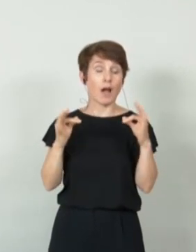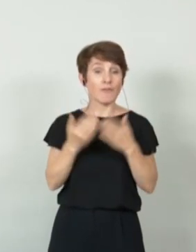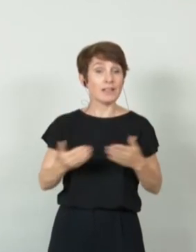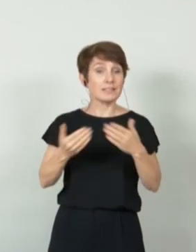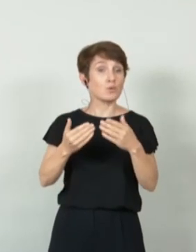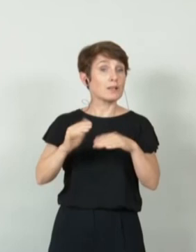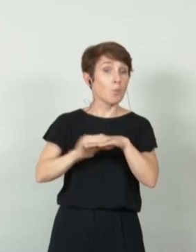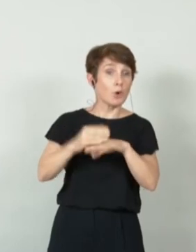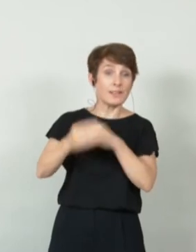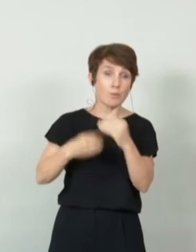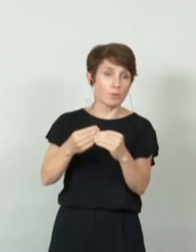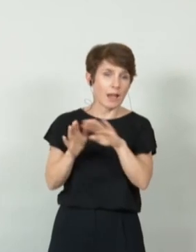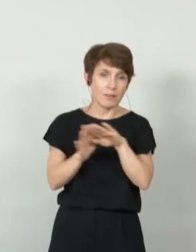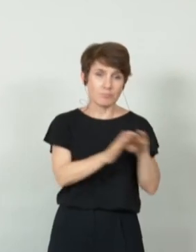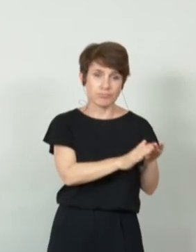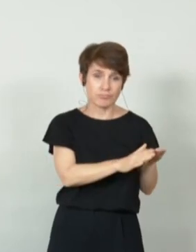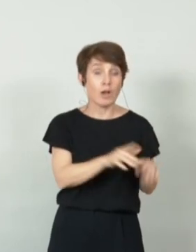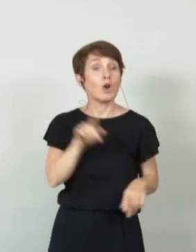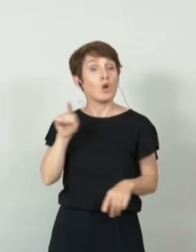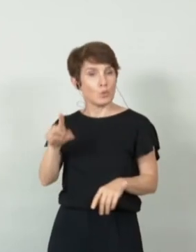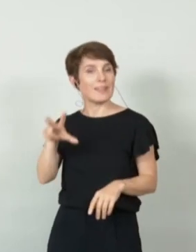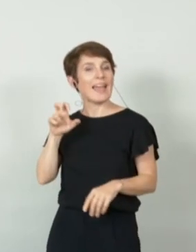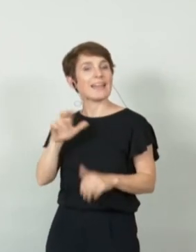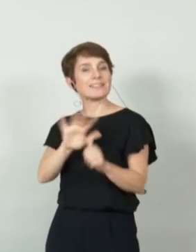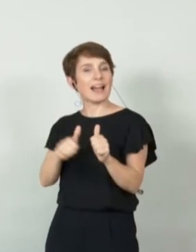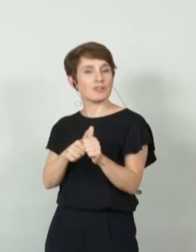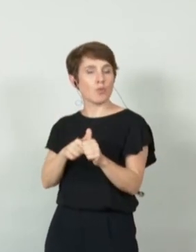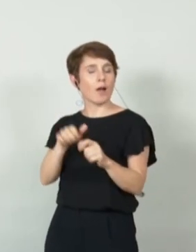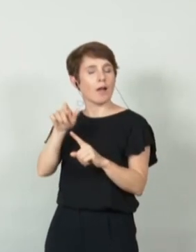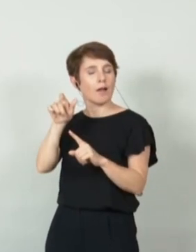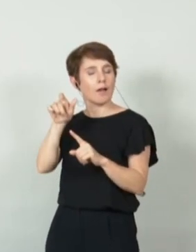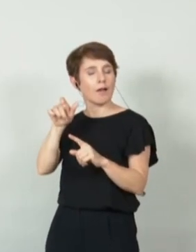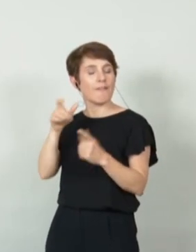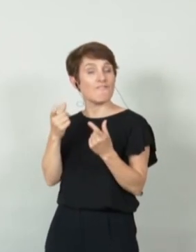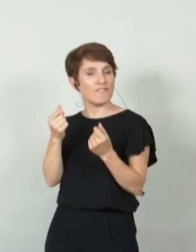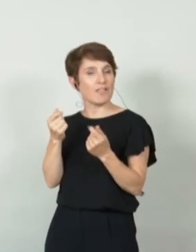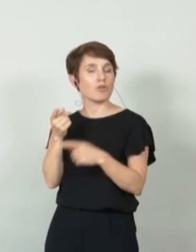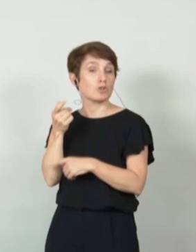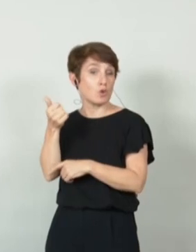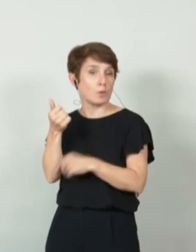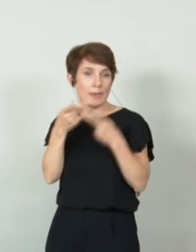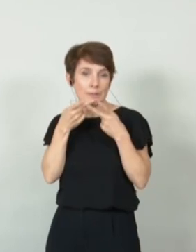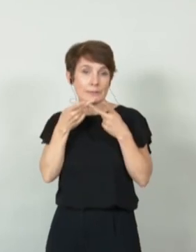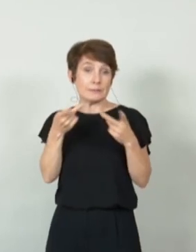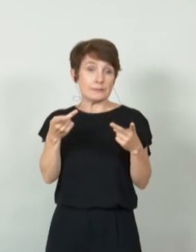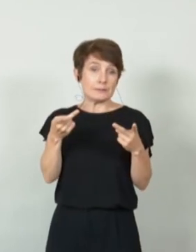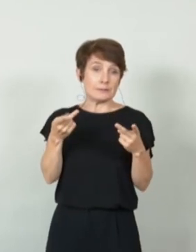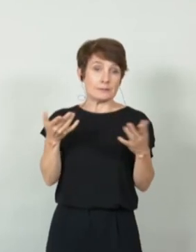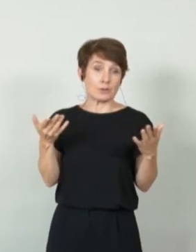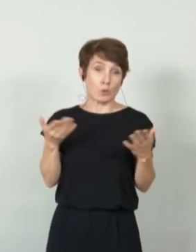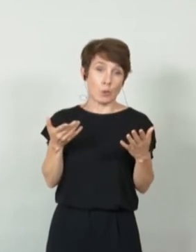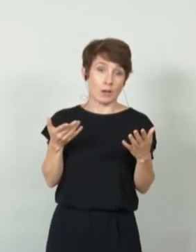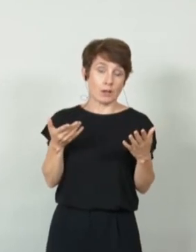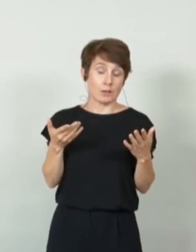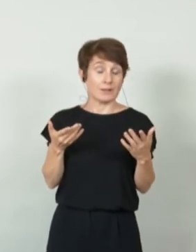économique ce que notre adjoint au finance de l'époque savait parfaitement et a sans doute voulu dire à demi-mots c'est que les fondations sur lesquelles